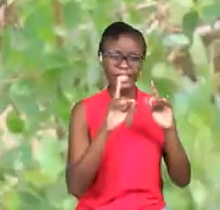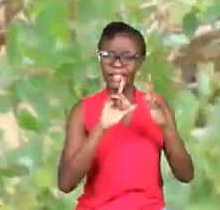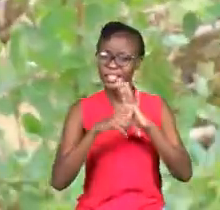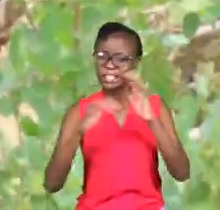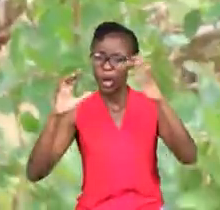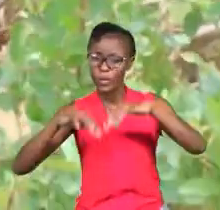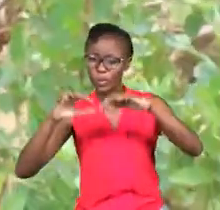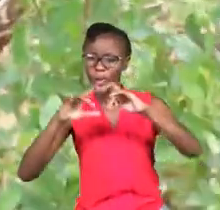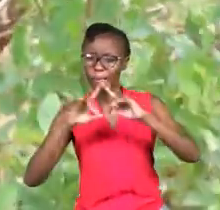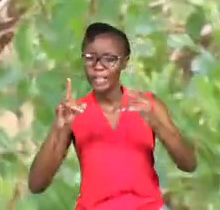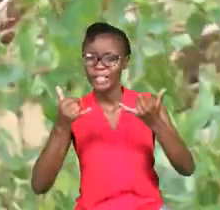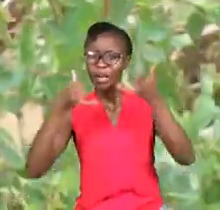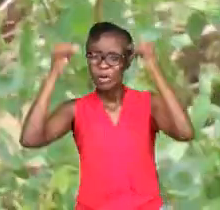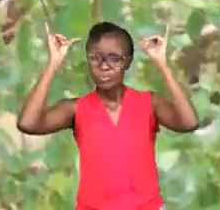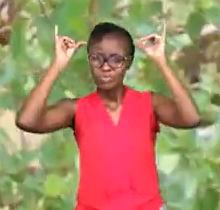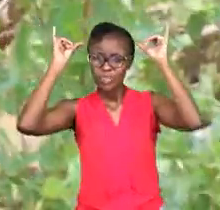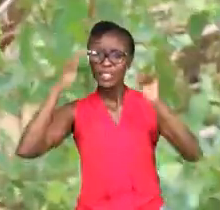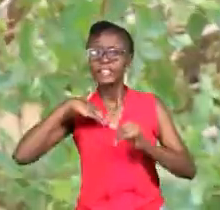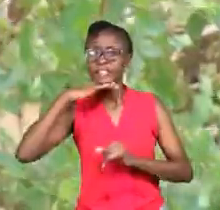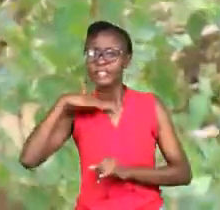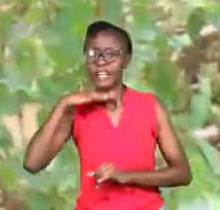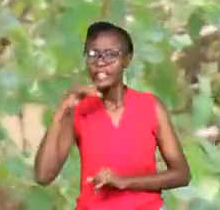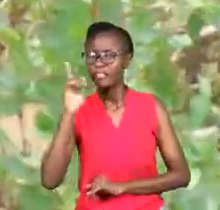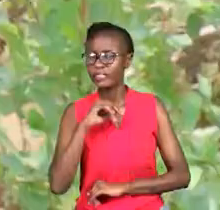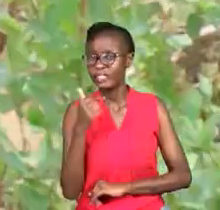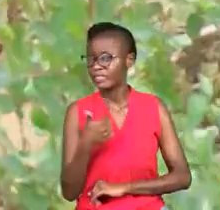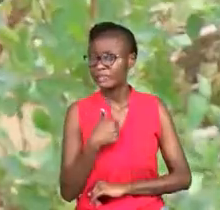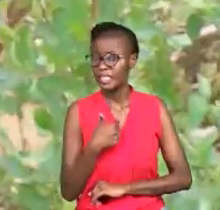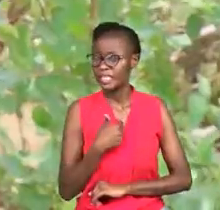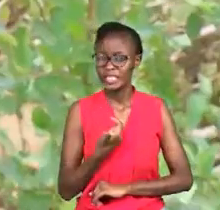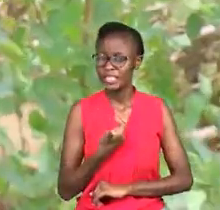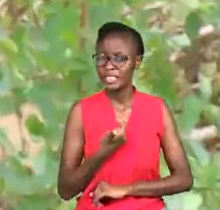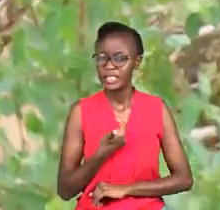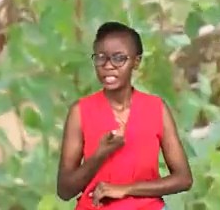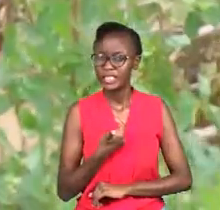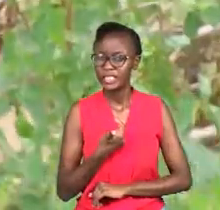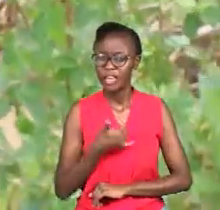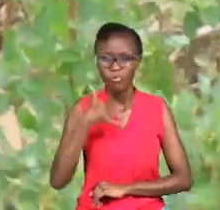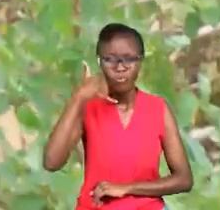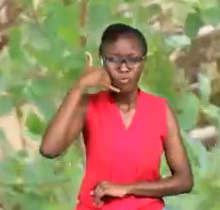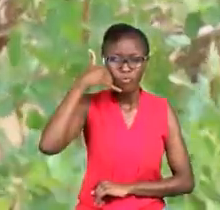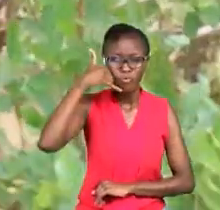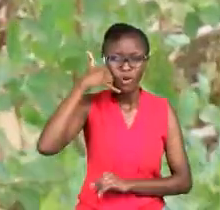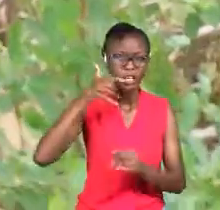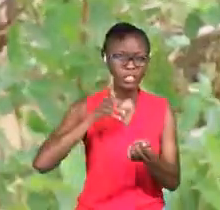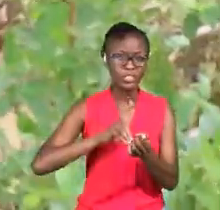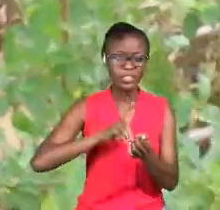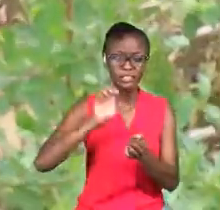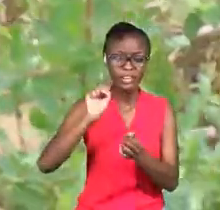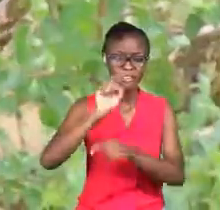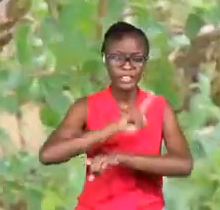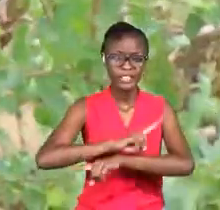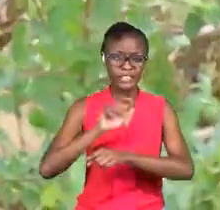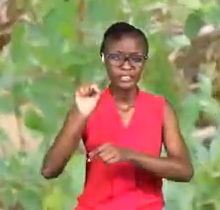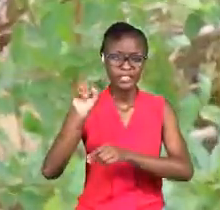kumalizika na magonjo. Nimeanza kuongea na Fenery, nimepatiwa namba yake, nimeongea naye siku 5, wananiambia